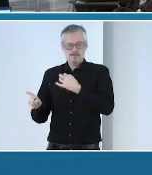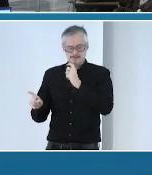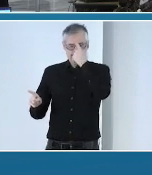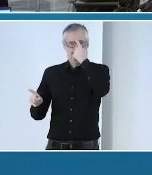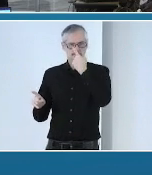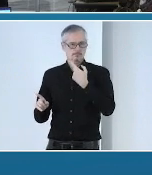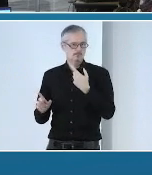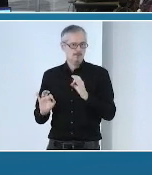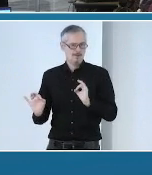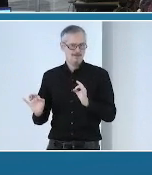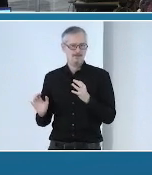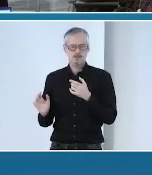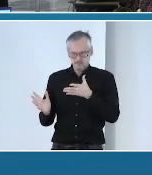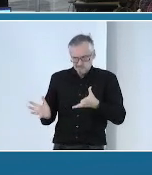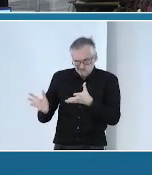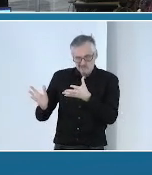c'est pour